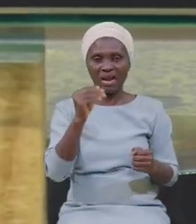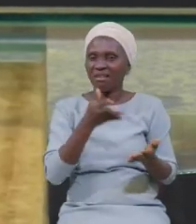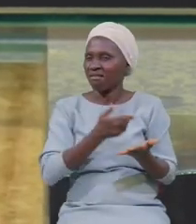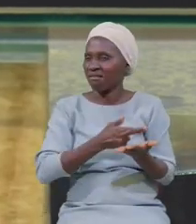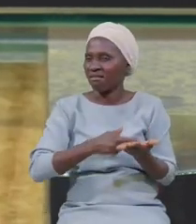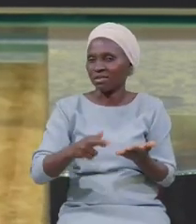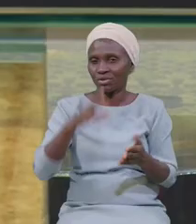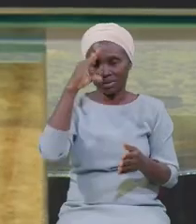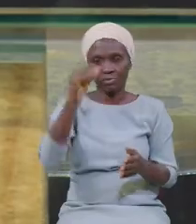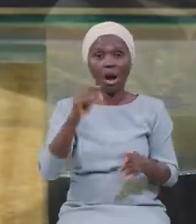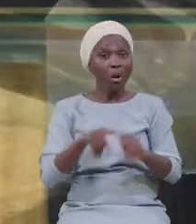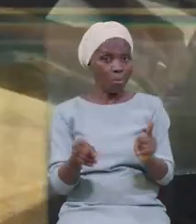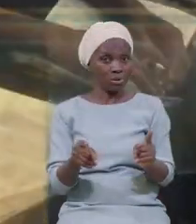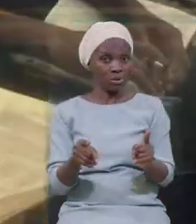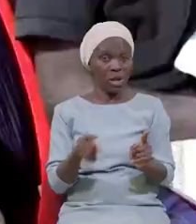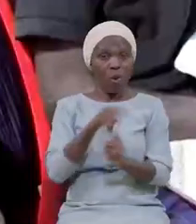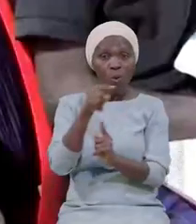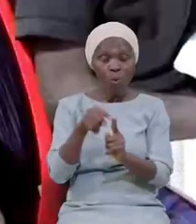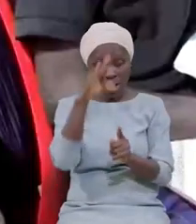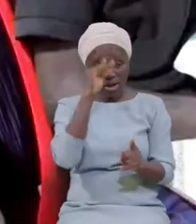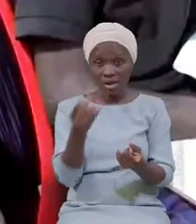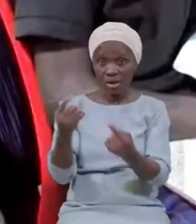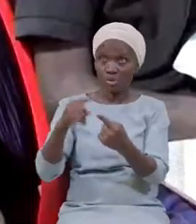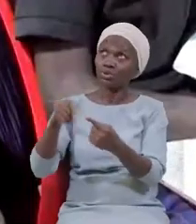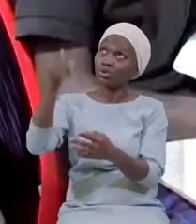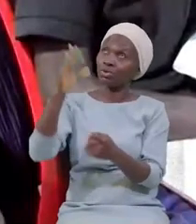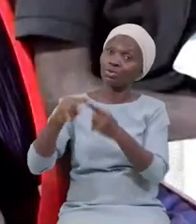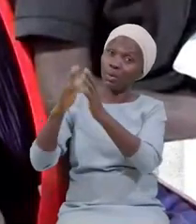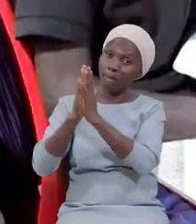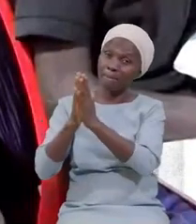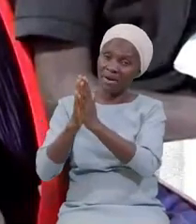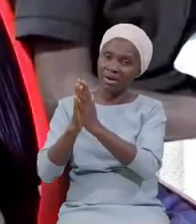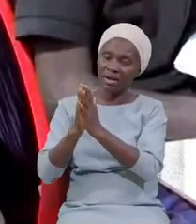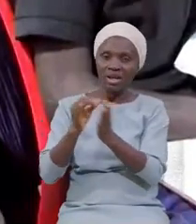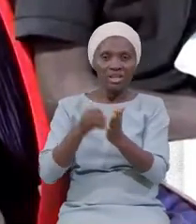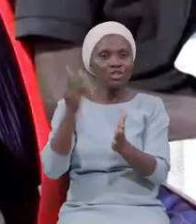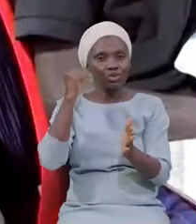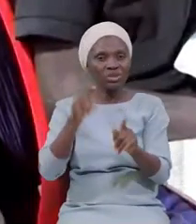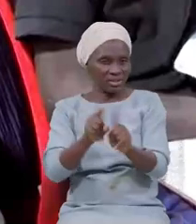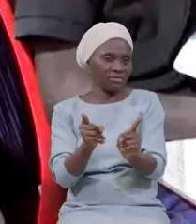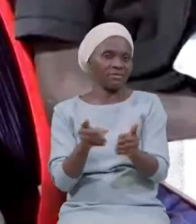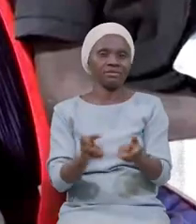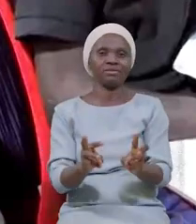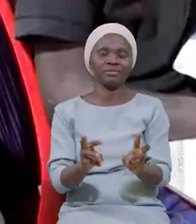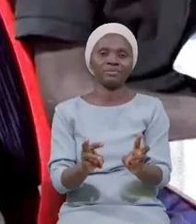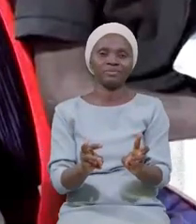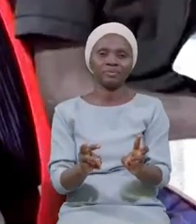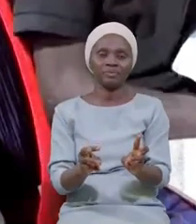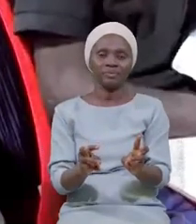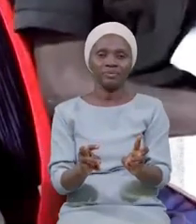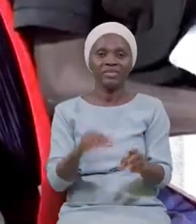Mais lorsqu'il s'agit de l'intercession, c'était chose différente, la repentance du